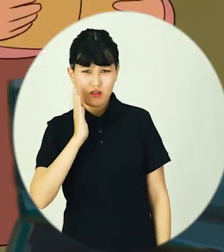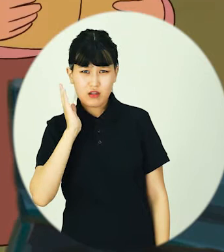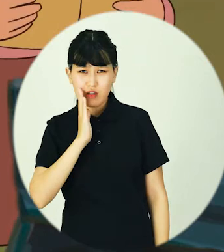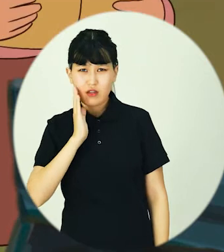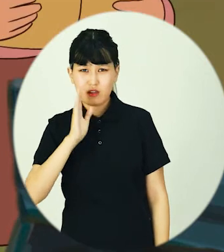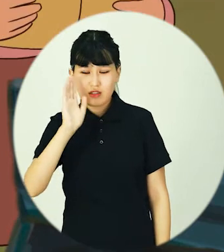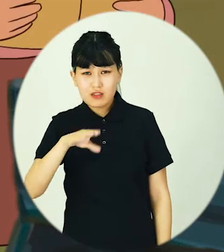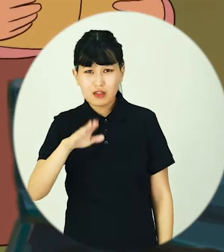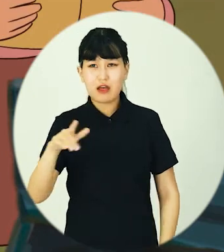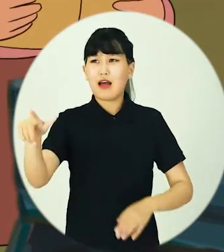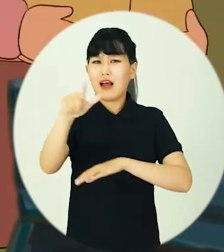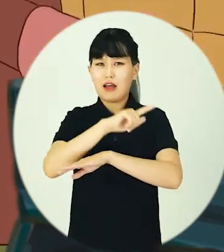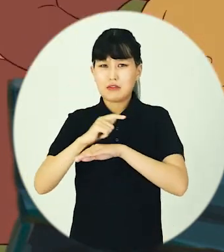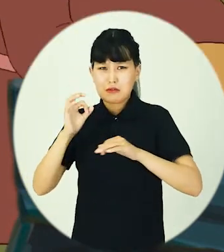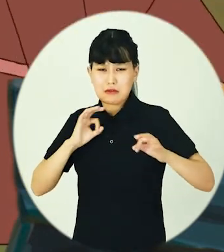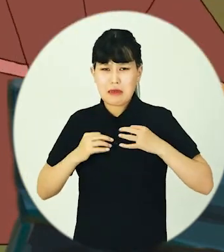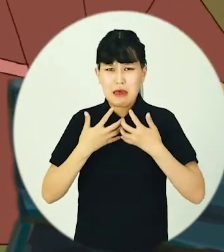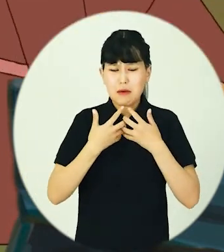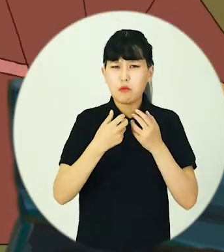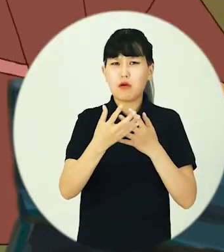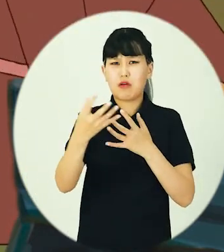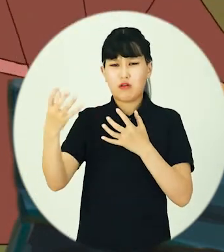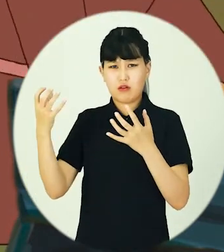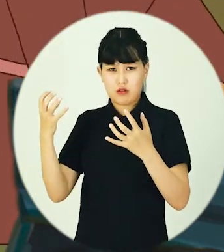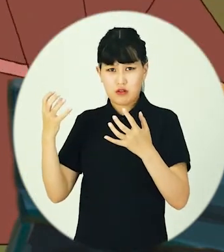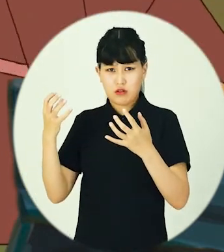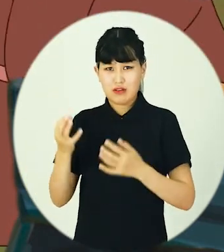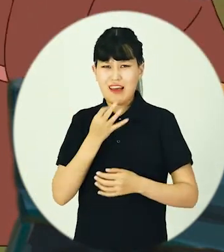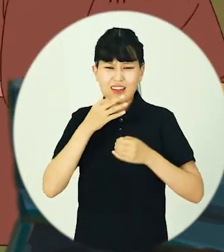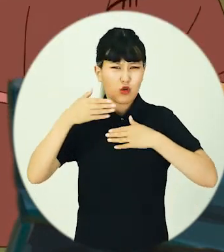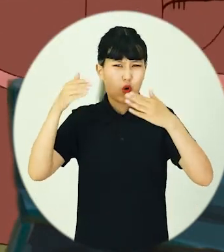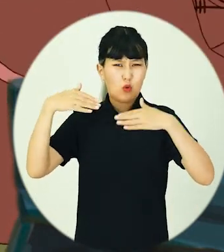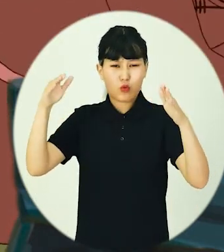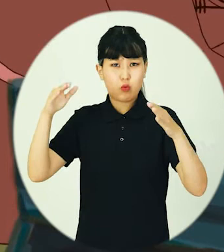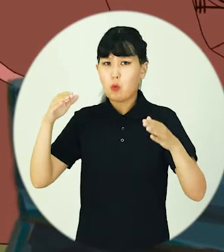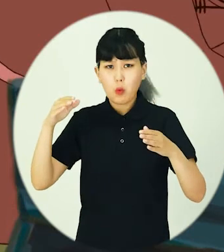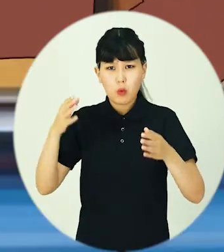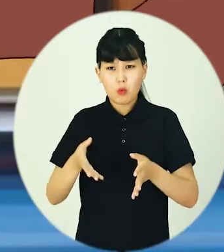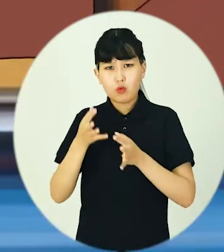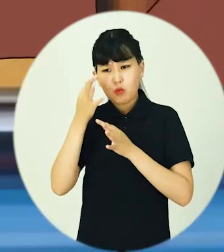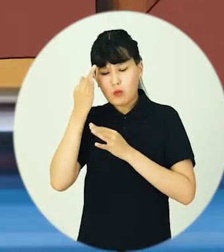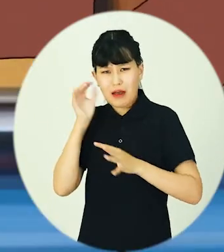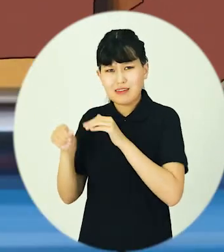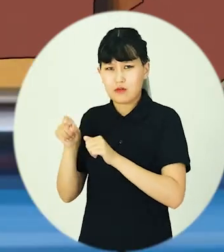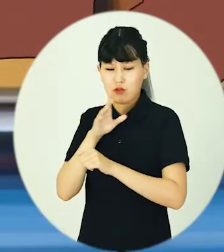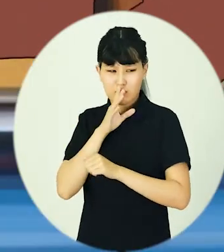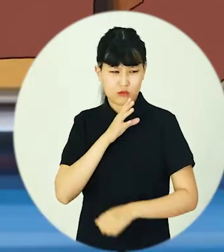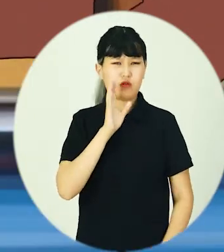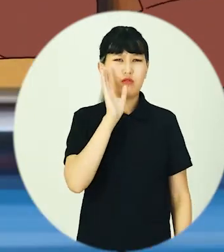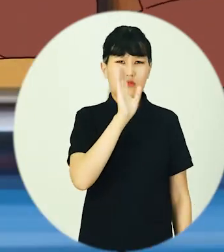Энэ орчин чинь ирвэс ихтэй их юм. Эртхэн үргэж дайж болохгүй бол уудахгүй малаа бариул нь штэ. Уулын эзэн авха аван л